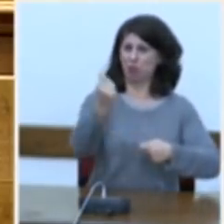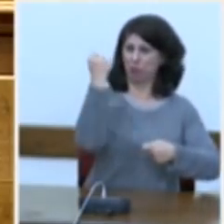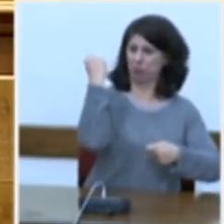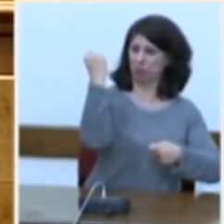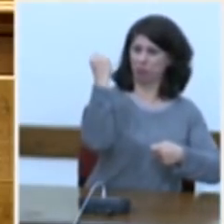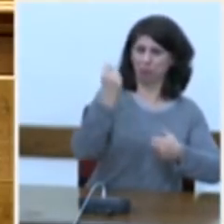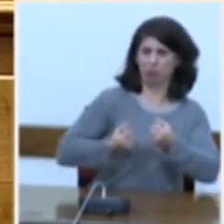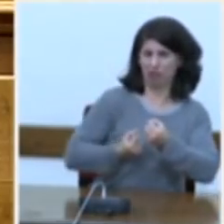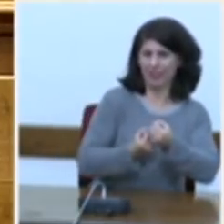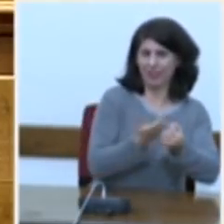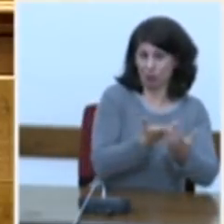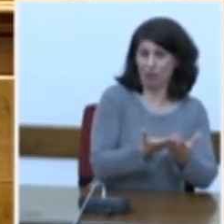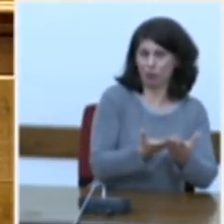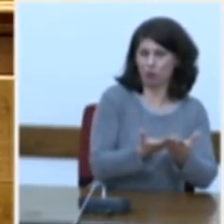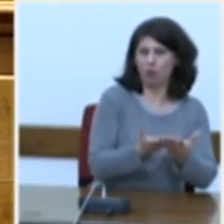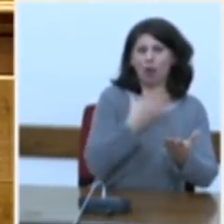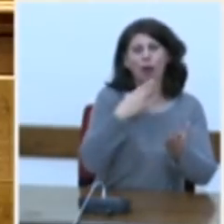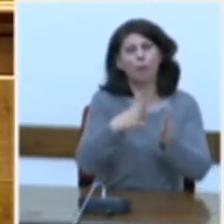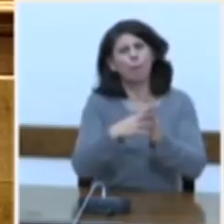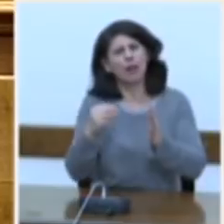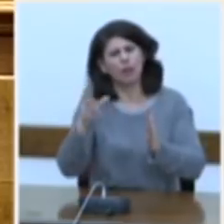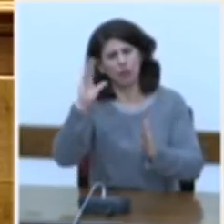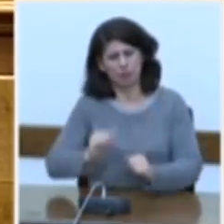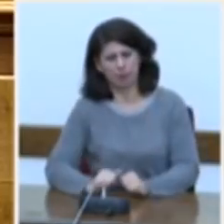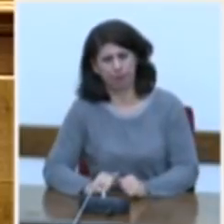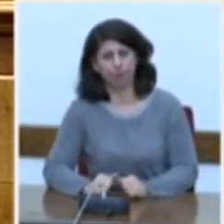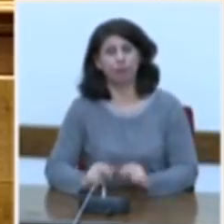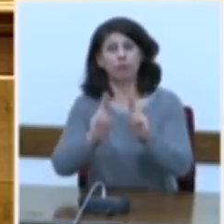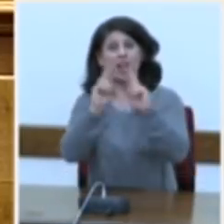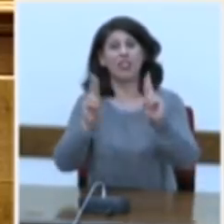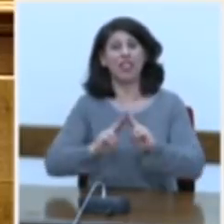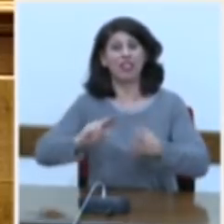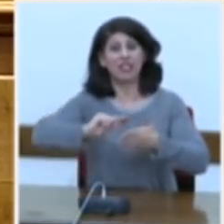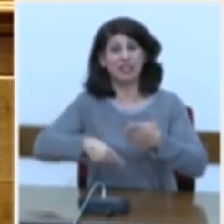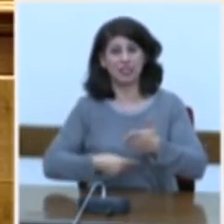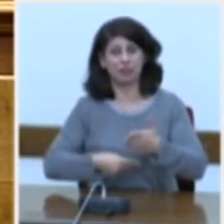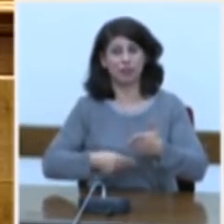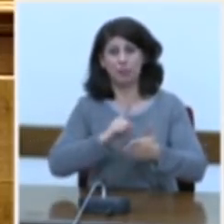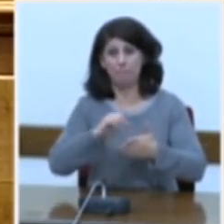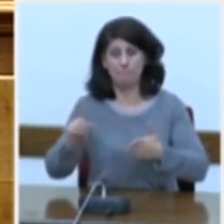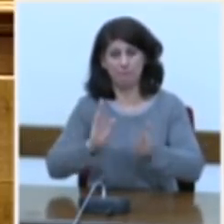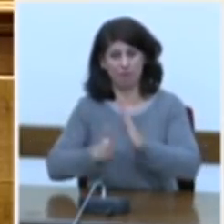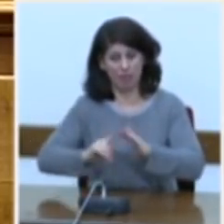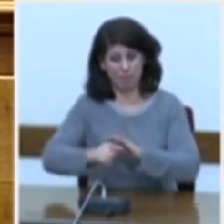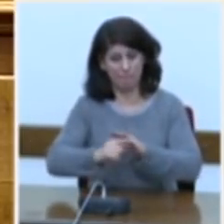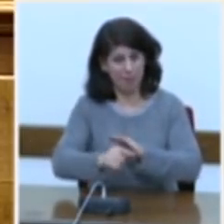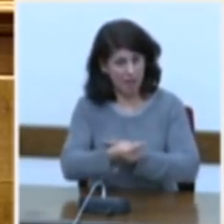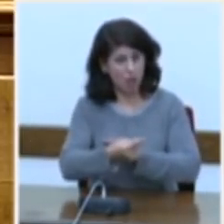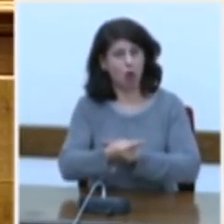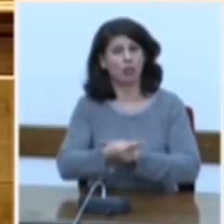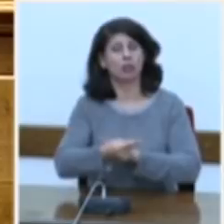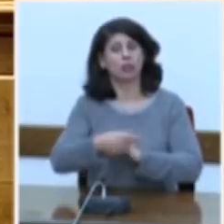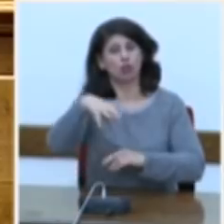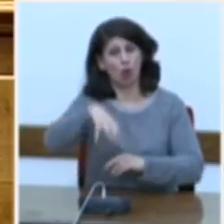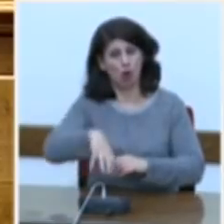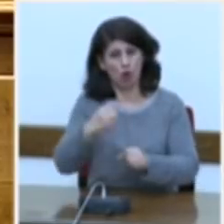σας στηρίζουν. Για παράδειγμα, η Διεθνή Σύμβαση κατά της Βίας και της Παρενόχλησης στο χώρο εργασίας